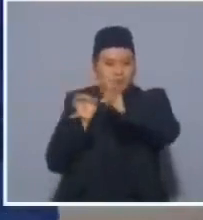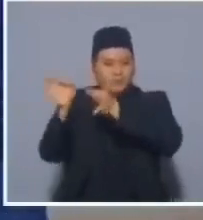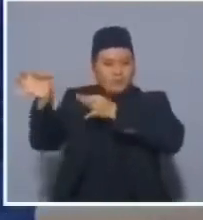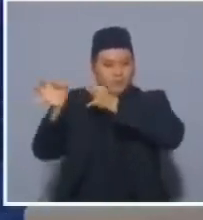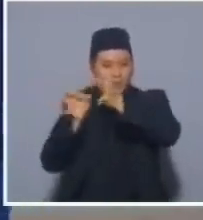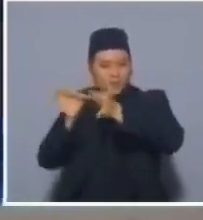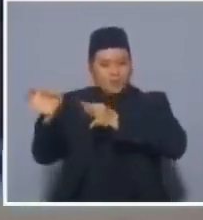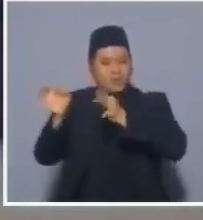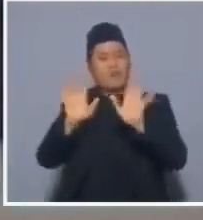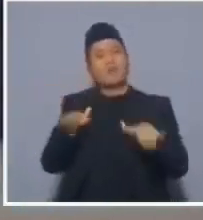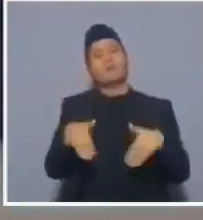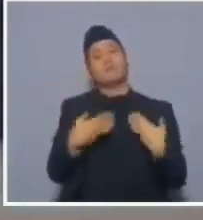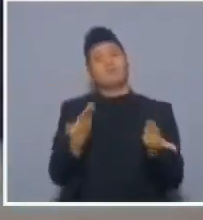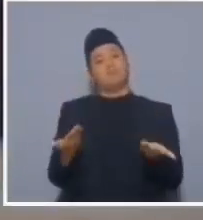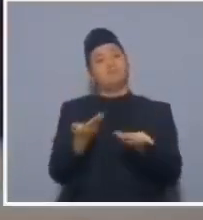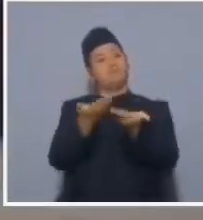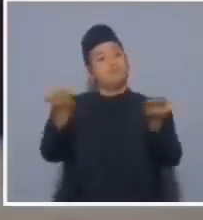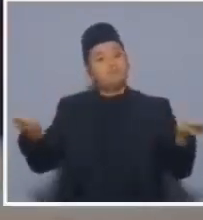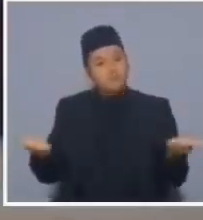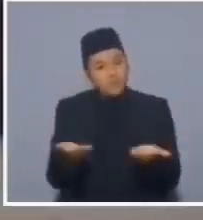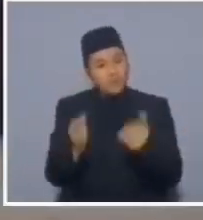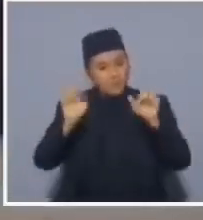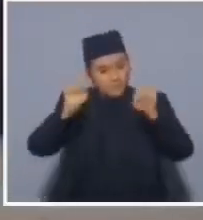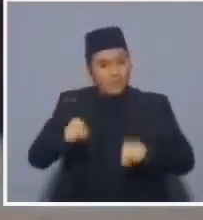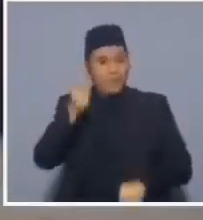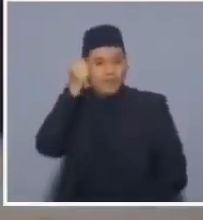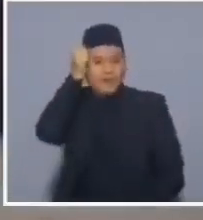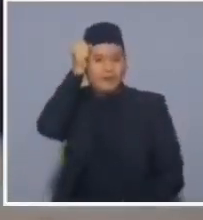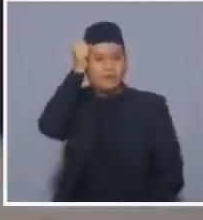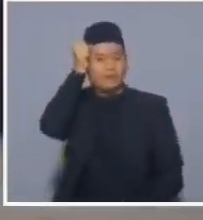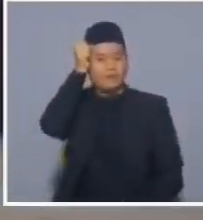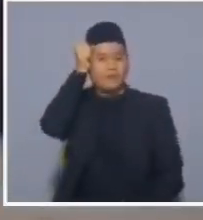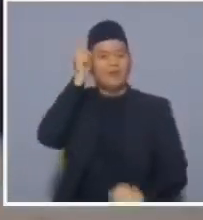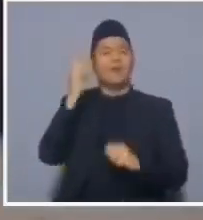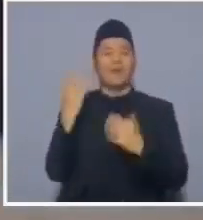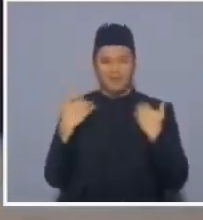Pokda, Mokda, Pak Long semua boleh faham? Ramai yang dah mengangguk tu.